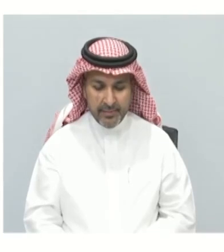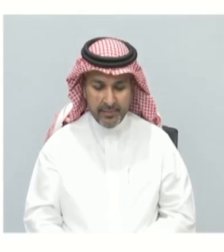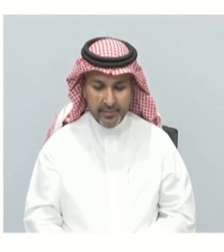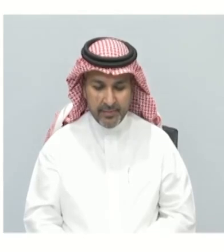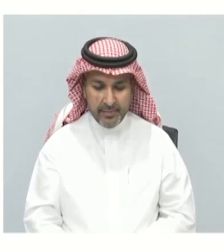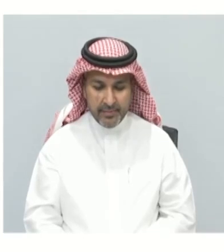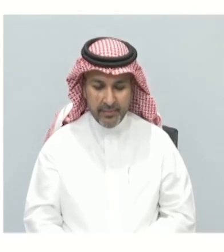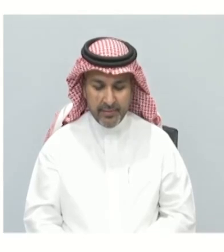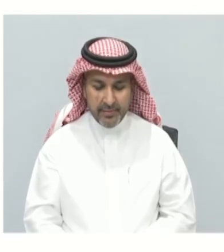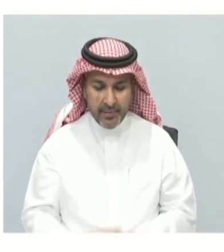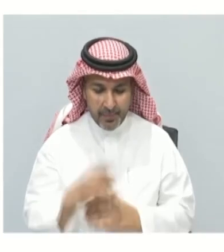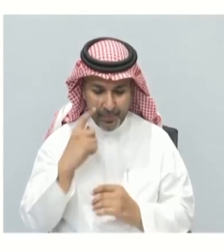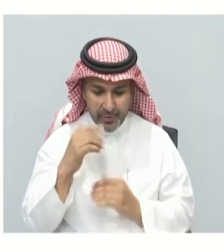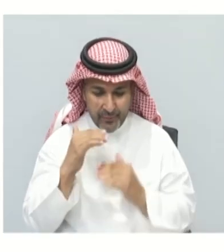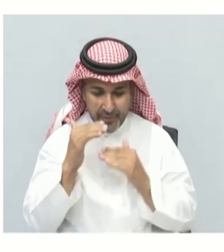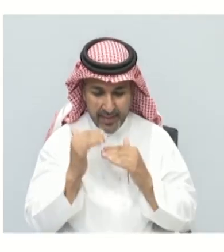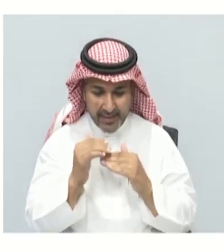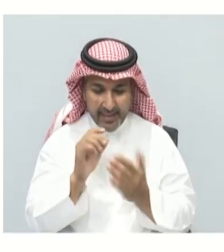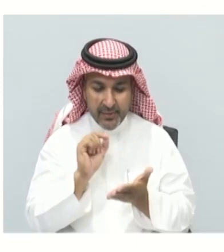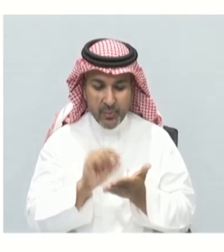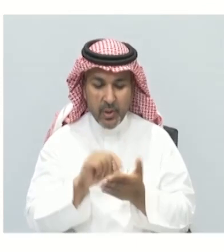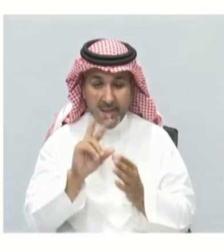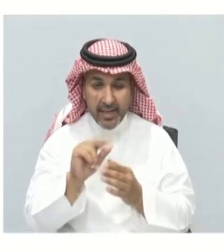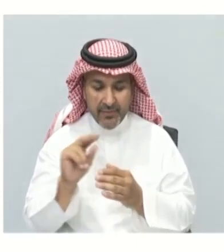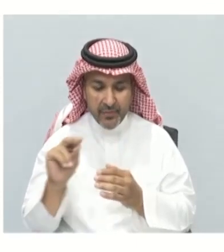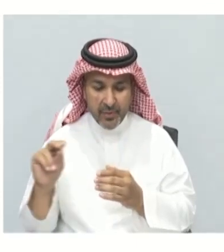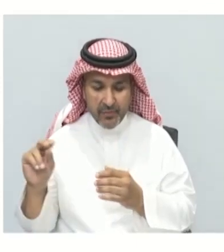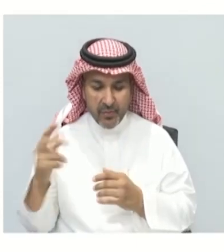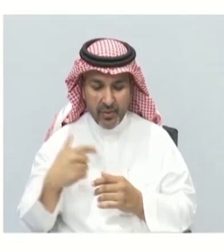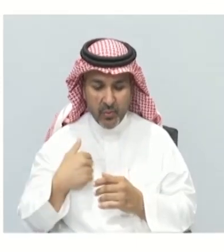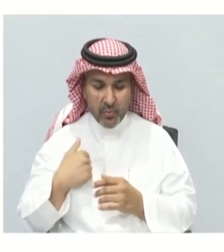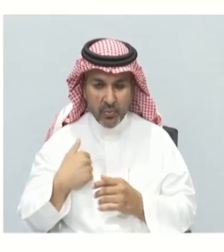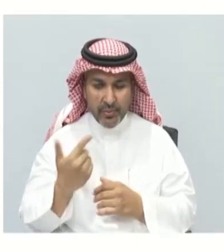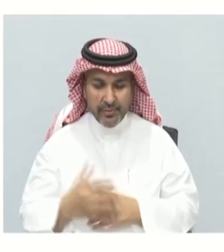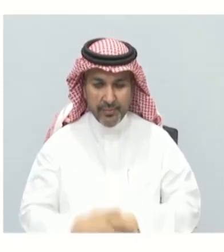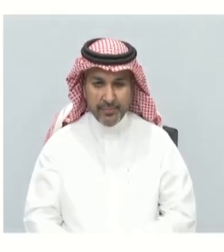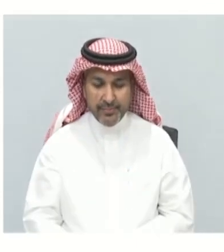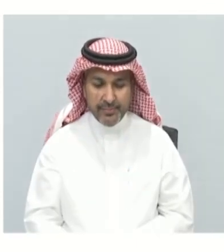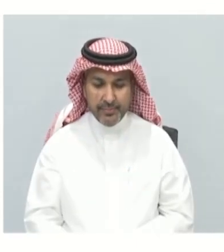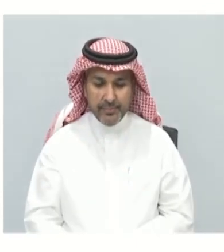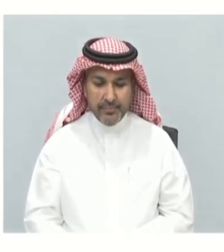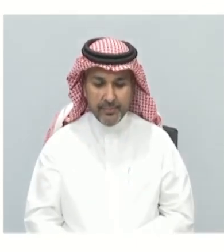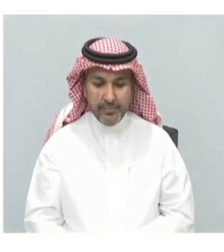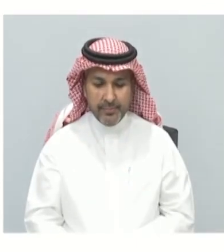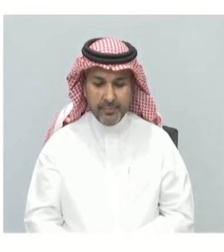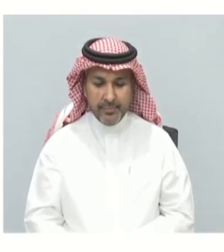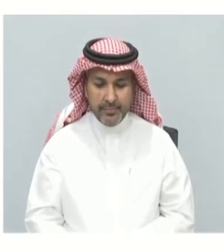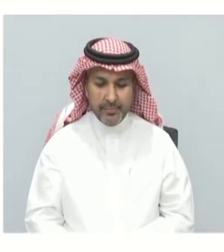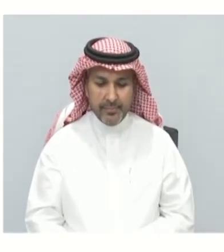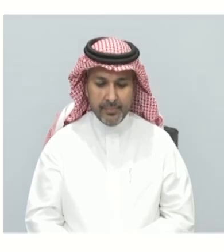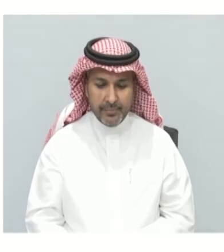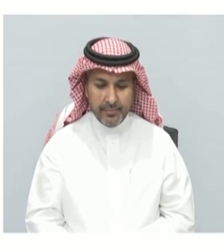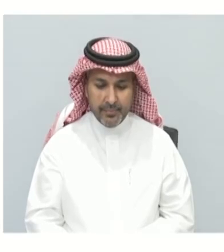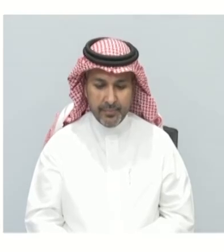الورقي تمثل موقع كلا من العرب العربتين يعني بالحاله الاولى والحاله الثانيه عند فترات